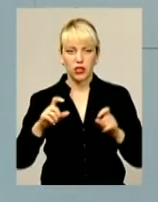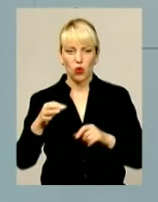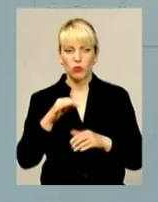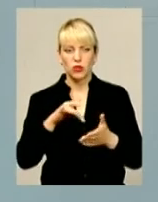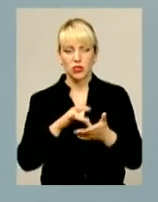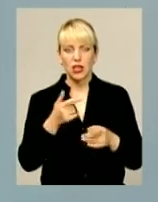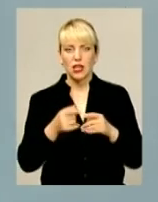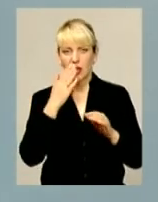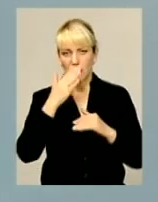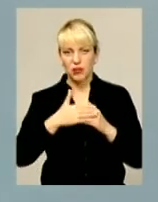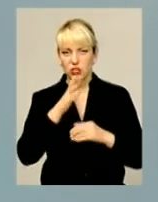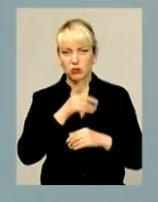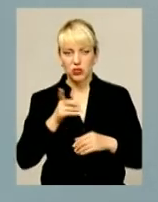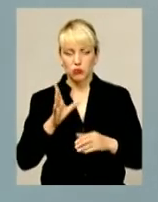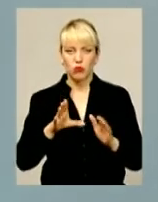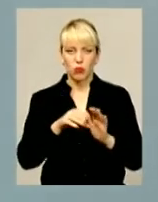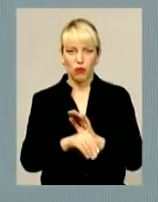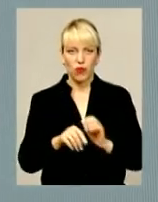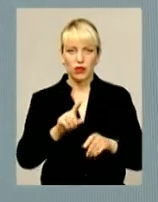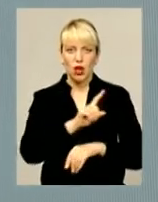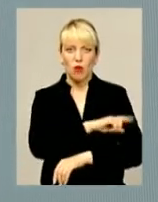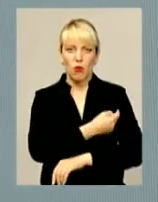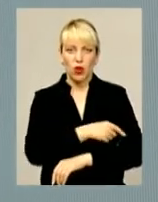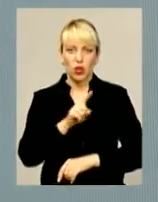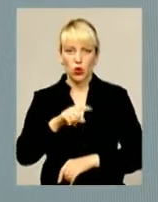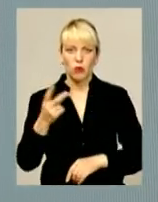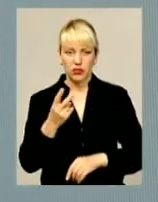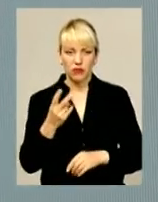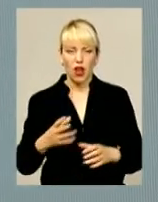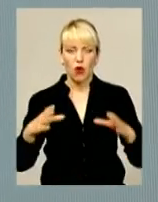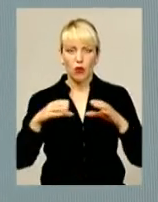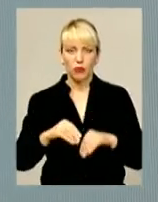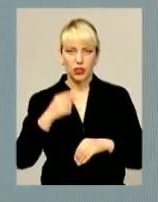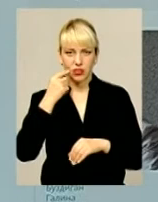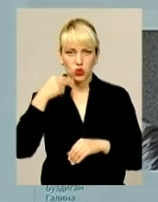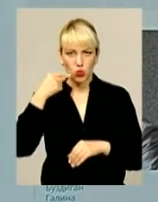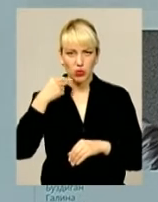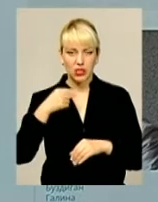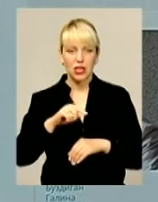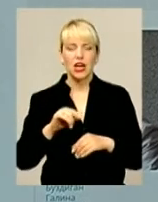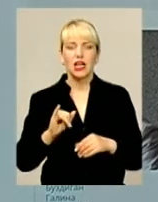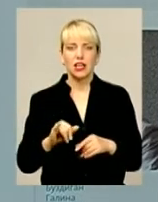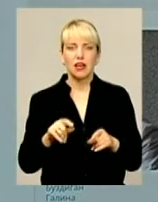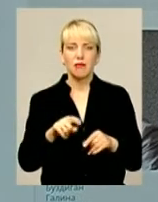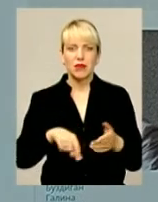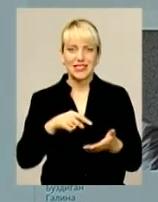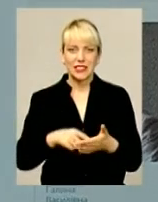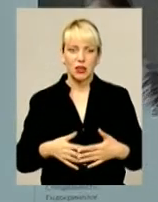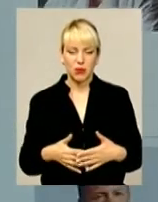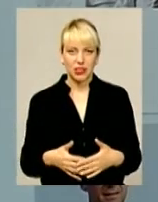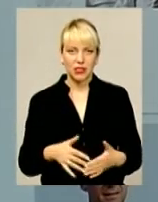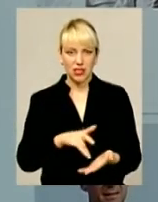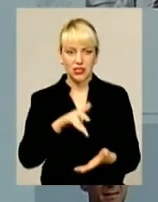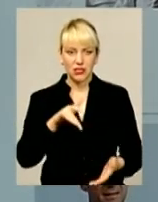Найближчим часом її впровадять у поліклініці номер два, об'єднаній міській стоматологічній клініці та в міському перинатальному центрі.